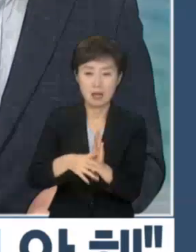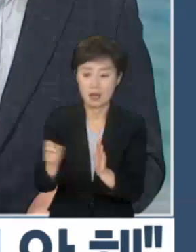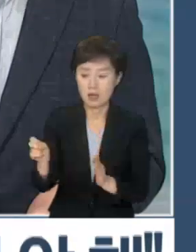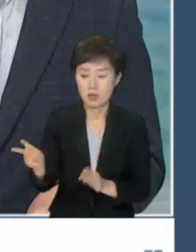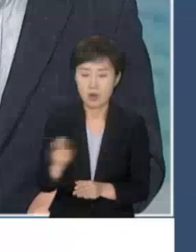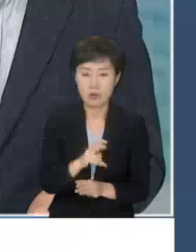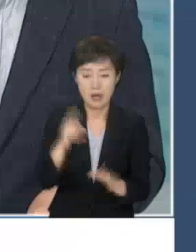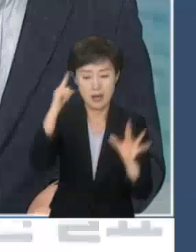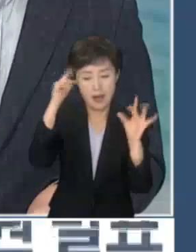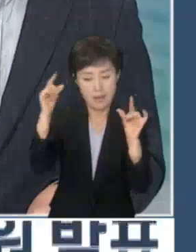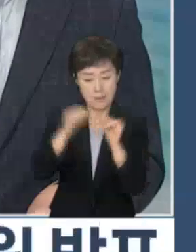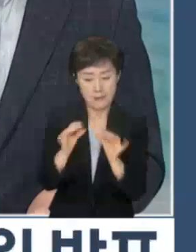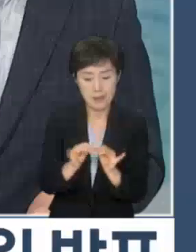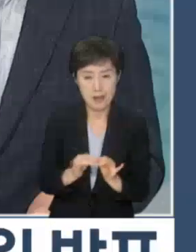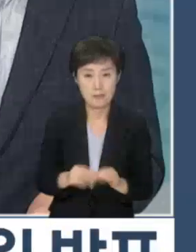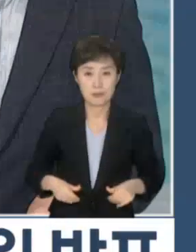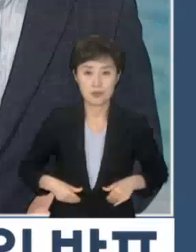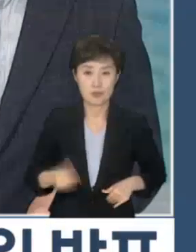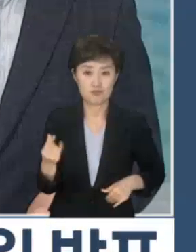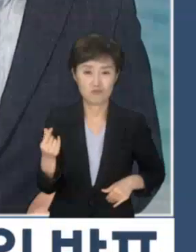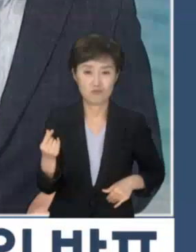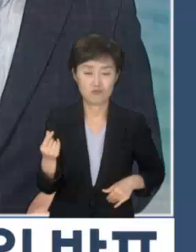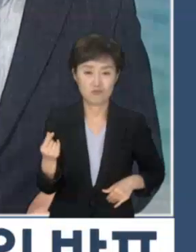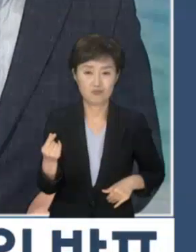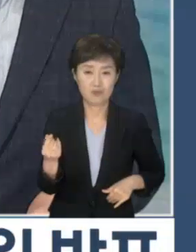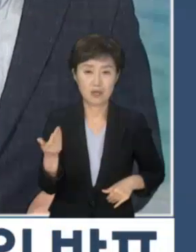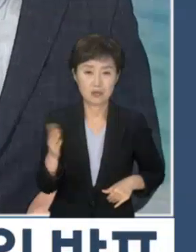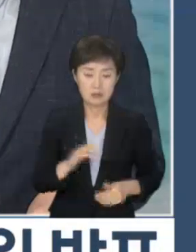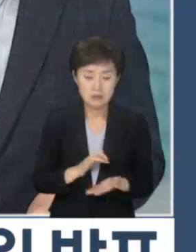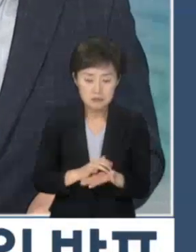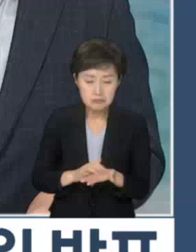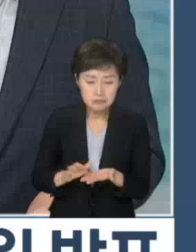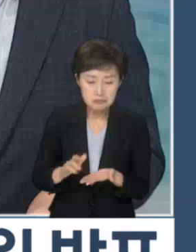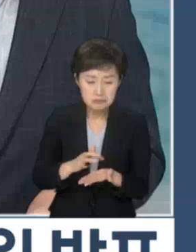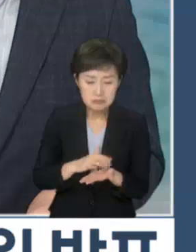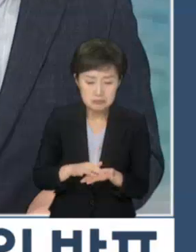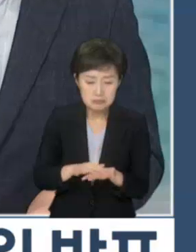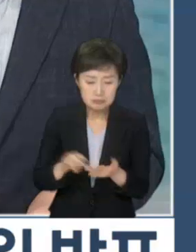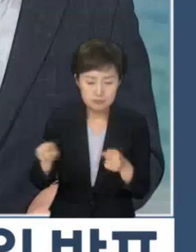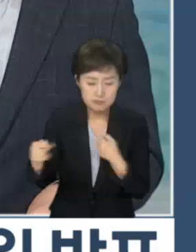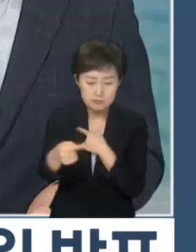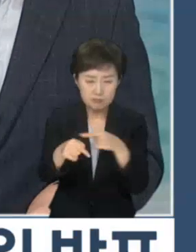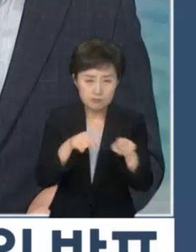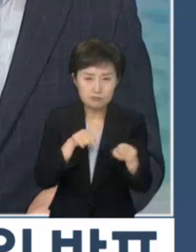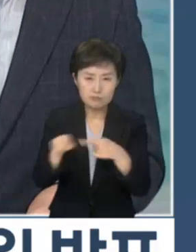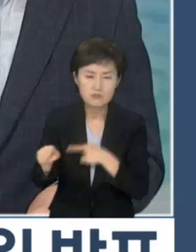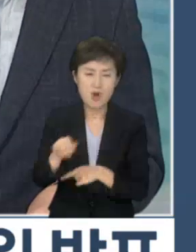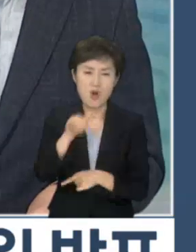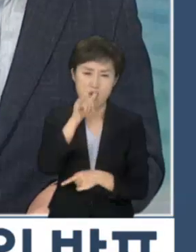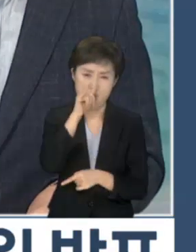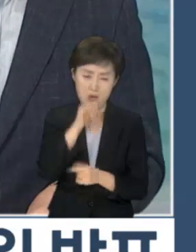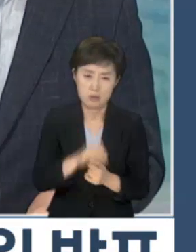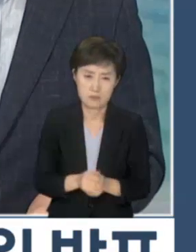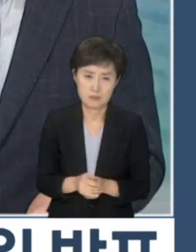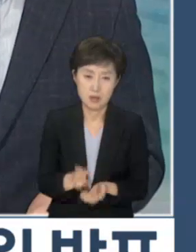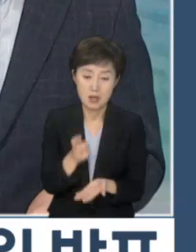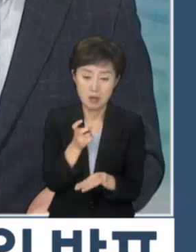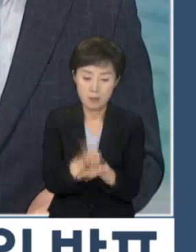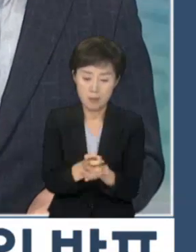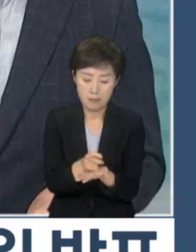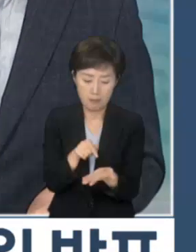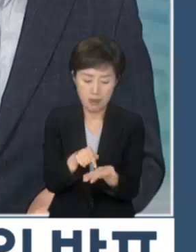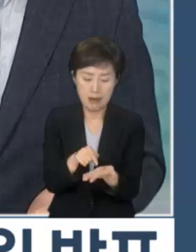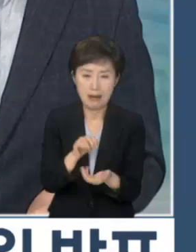여야가 뜻이 통해야 되는데 사실 주판할 때문에 잘 안 된단 말이죠. 그래서 이 법의 한계 속에서